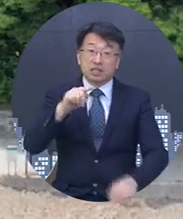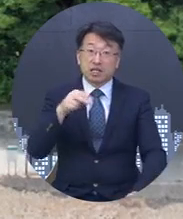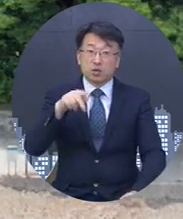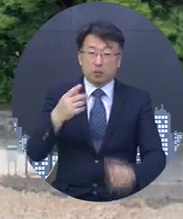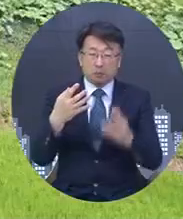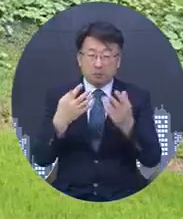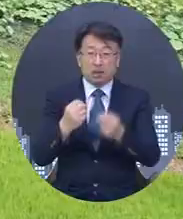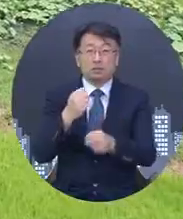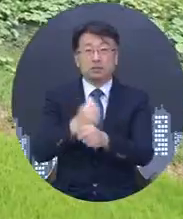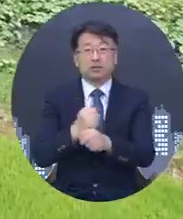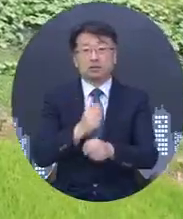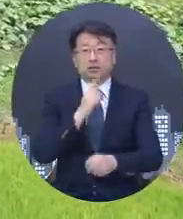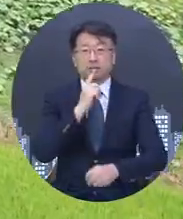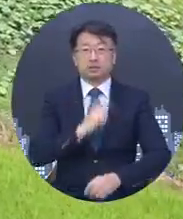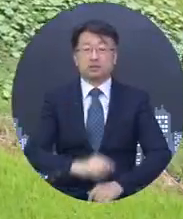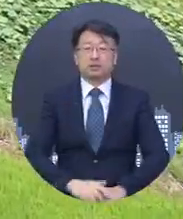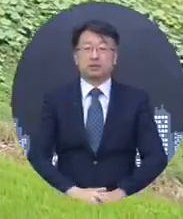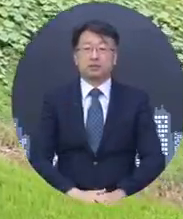보도입니다.